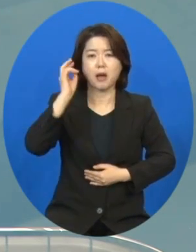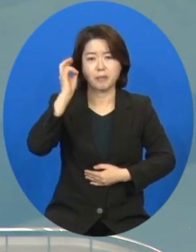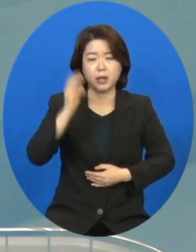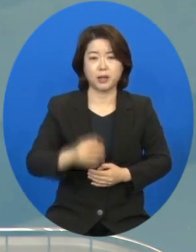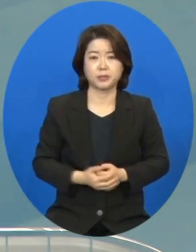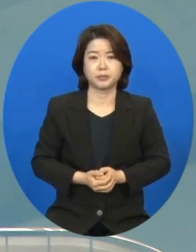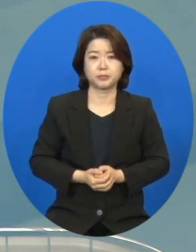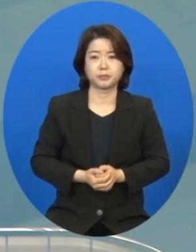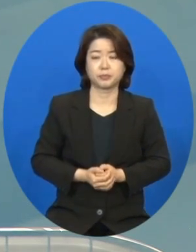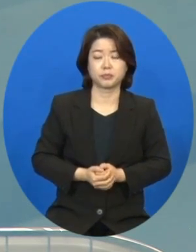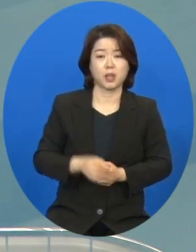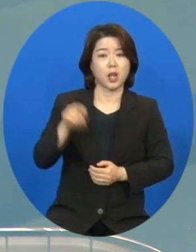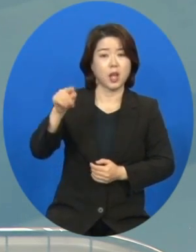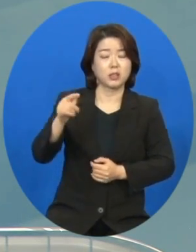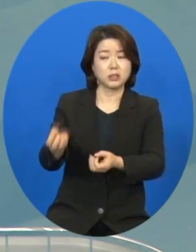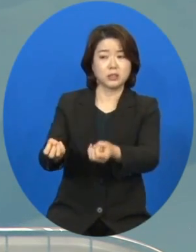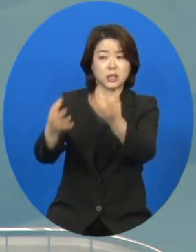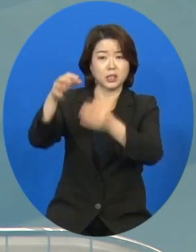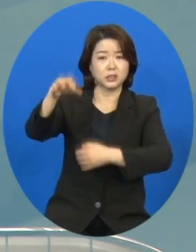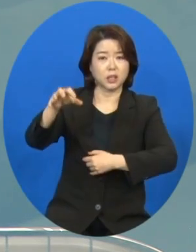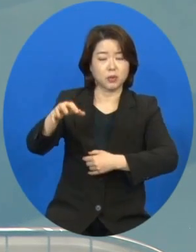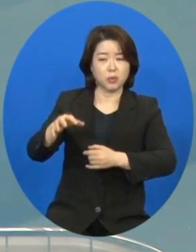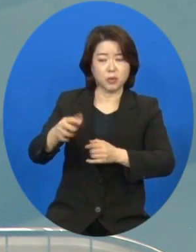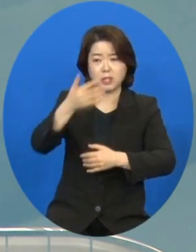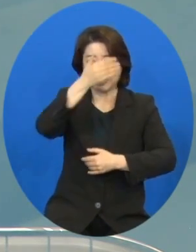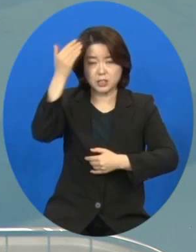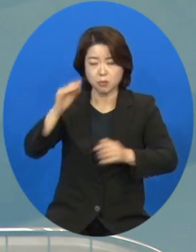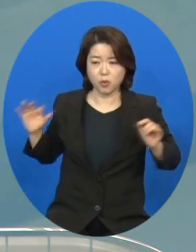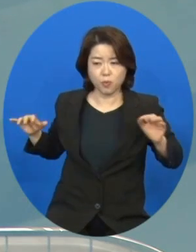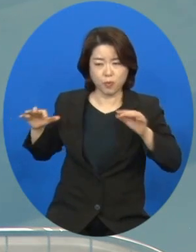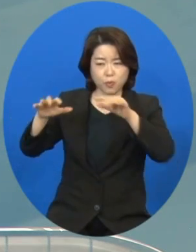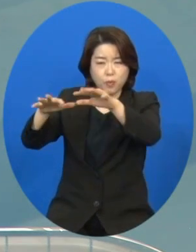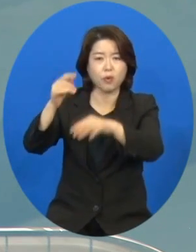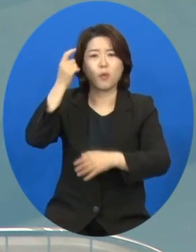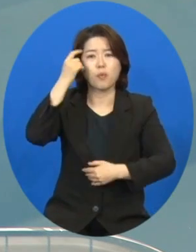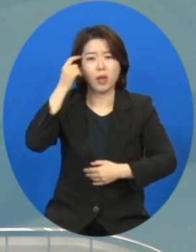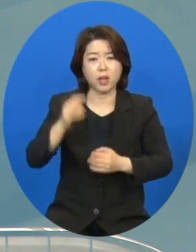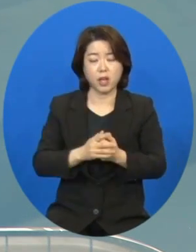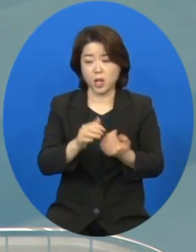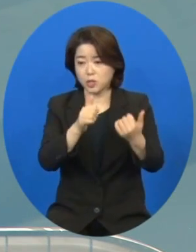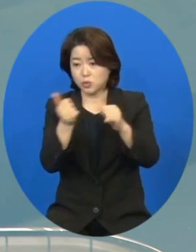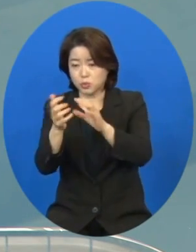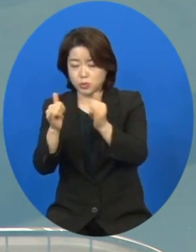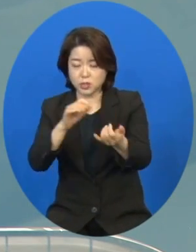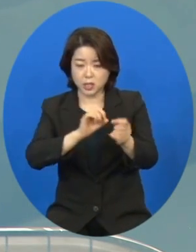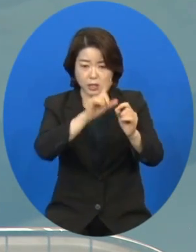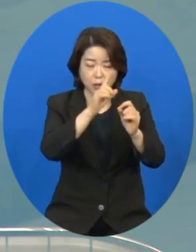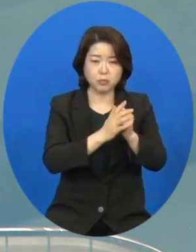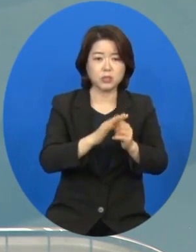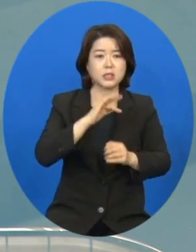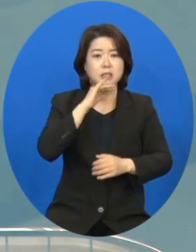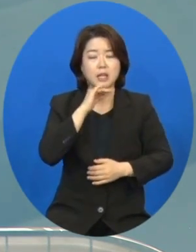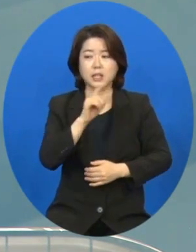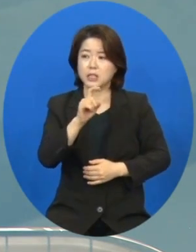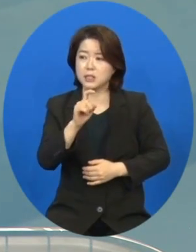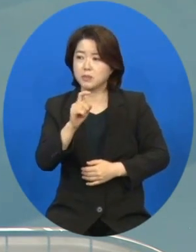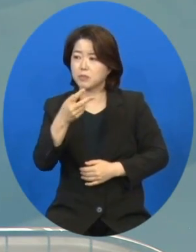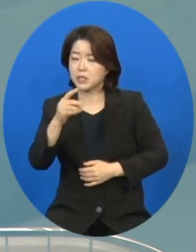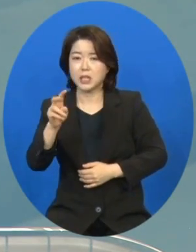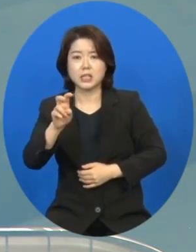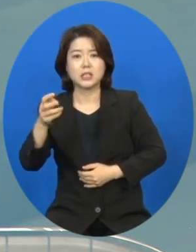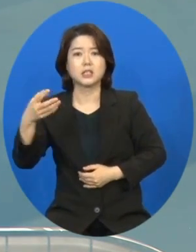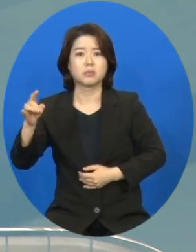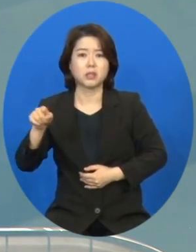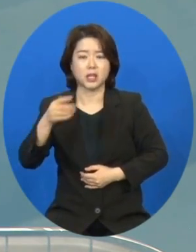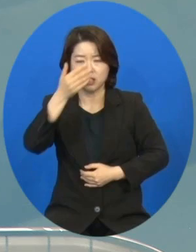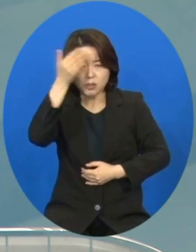왜 갔을까요? 그 많은 청년들, 죽은 사람의 10대, 20대가 대부분이라는데, 그들은